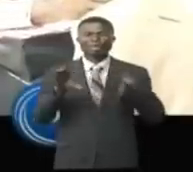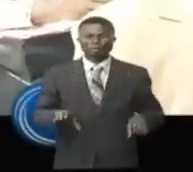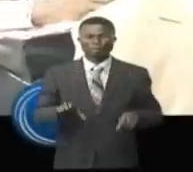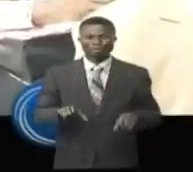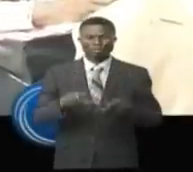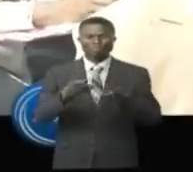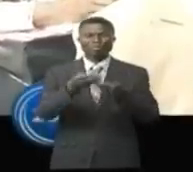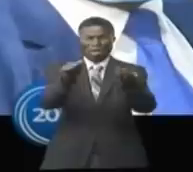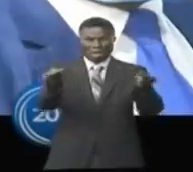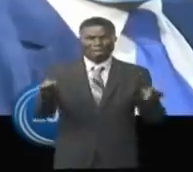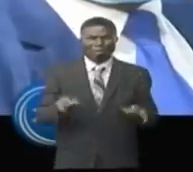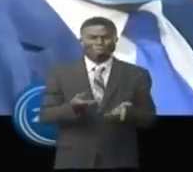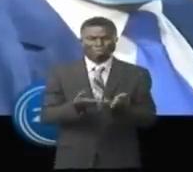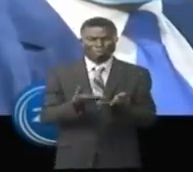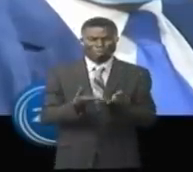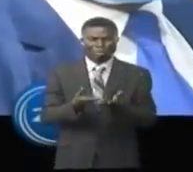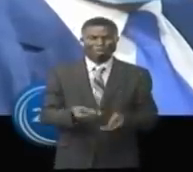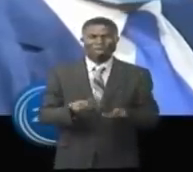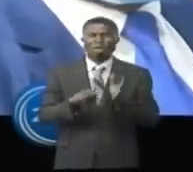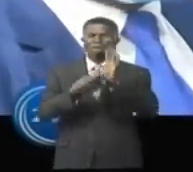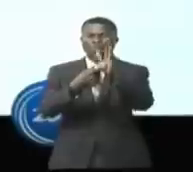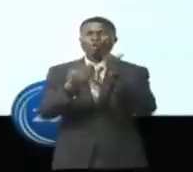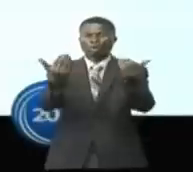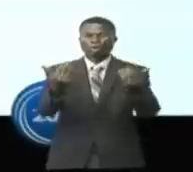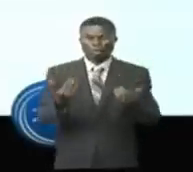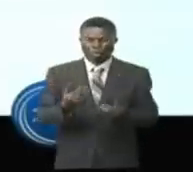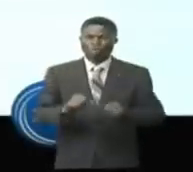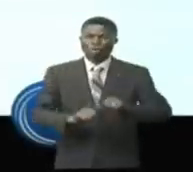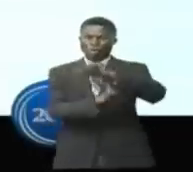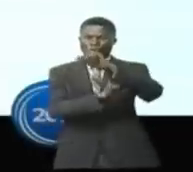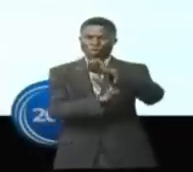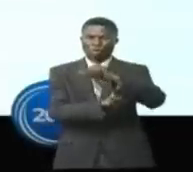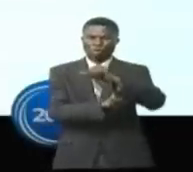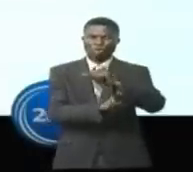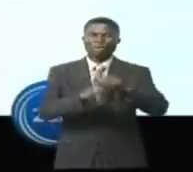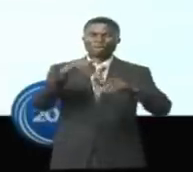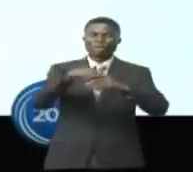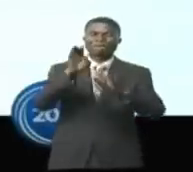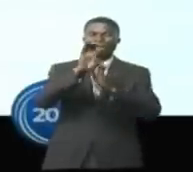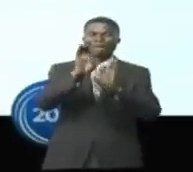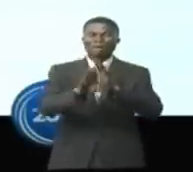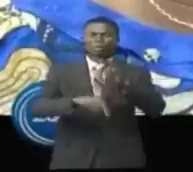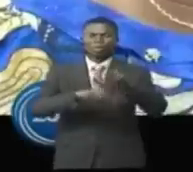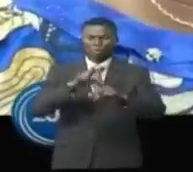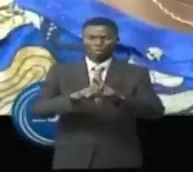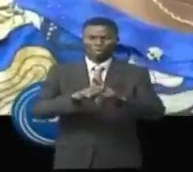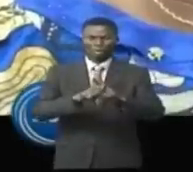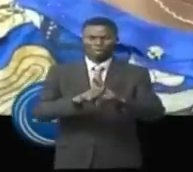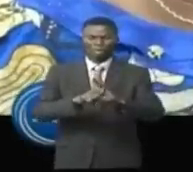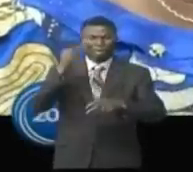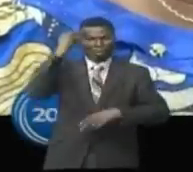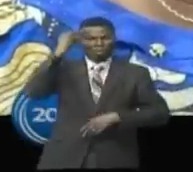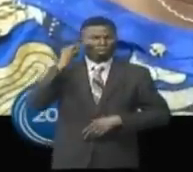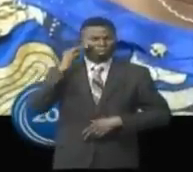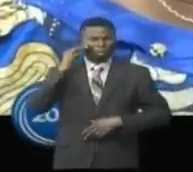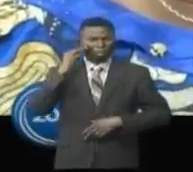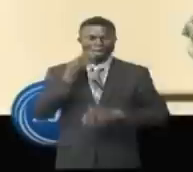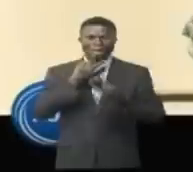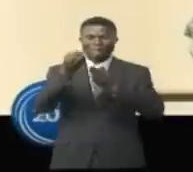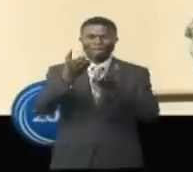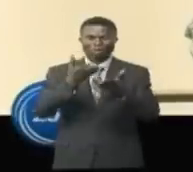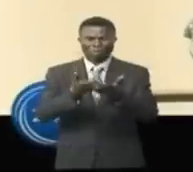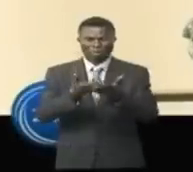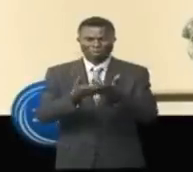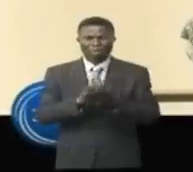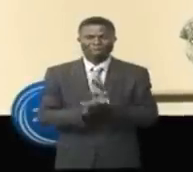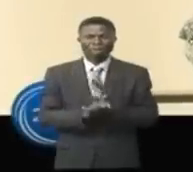cadre scientifique traduit la volonté de son apport à la construction nationale, explique la ministre près le président.